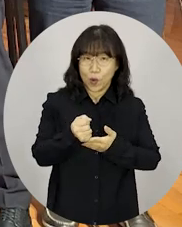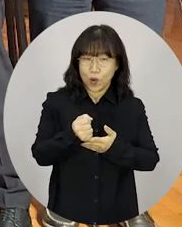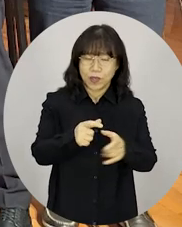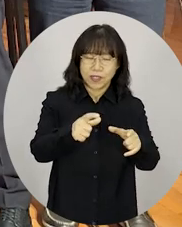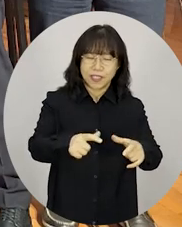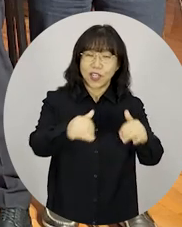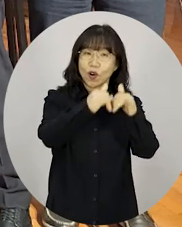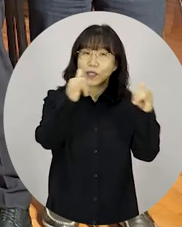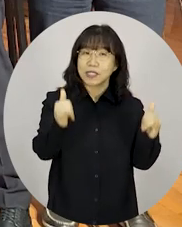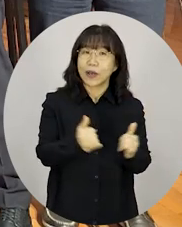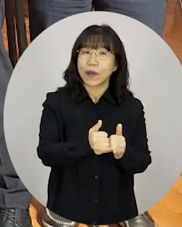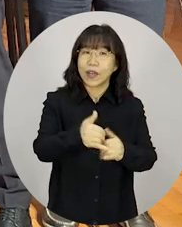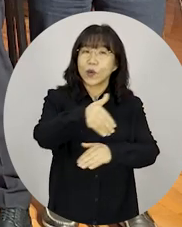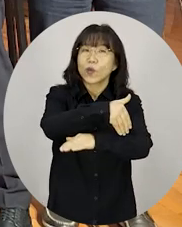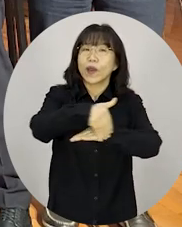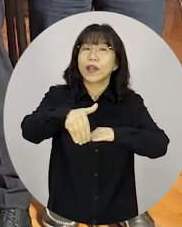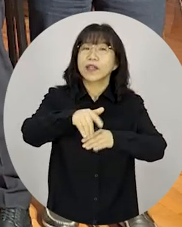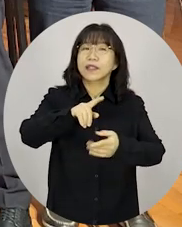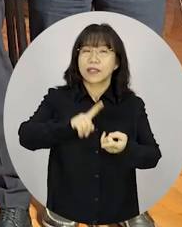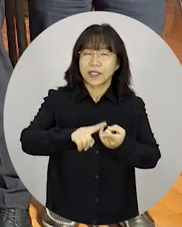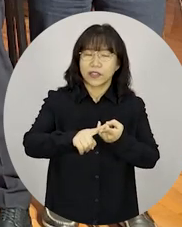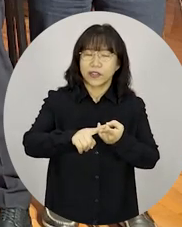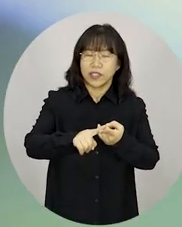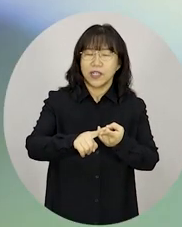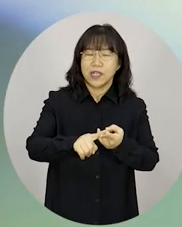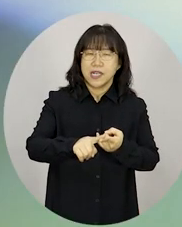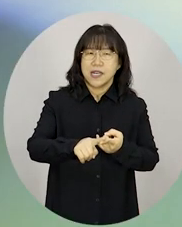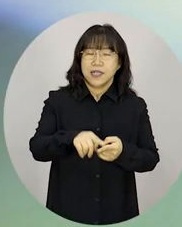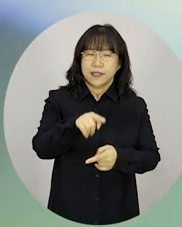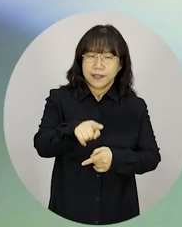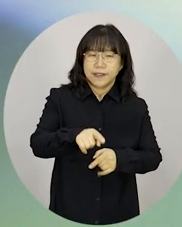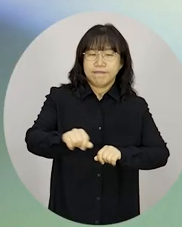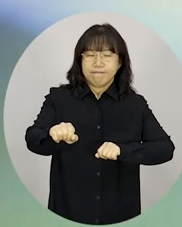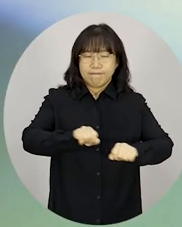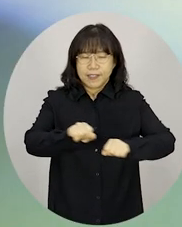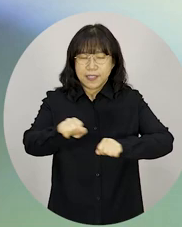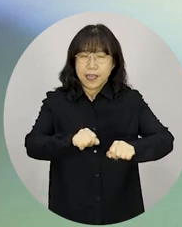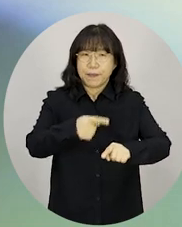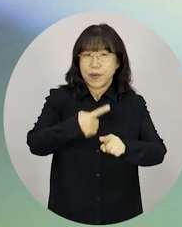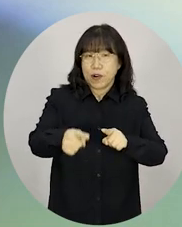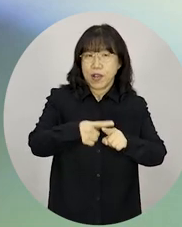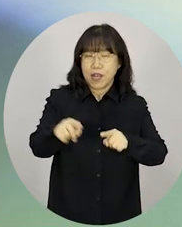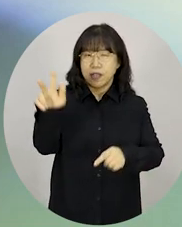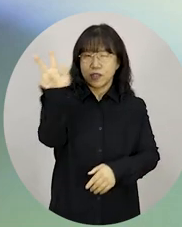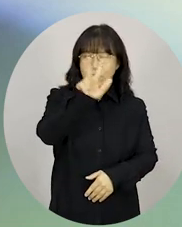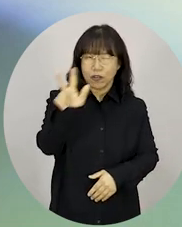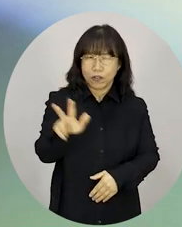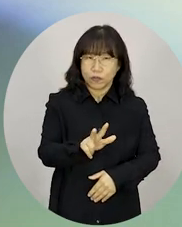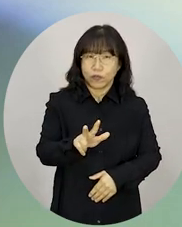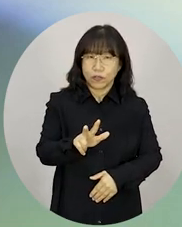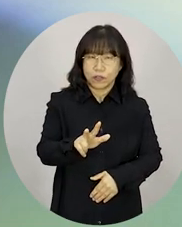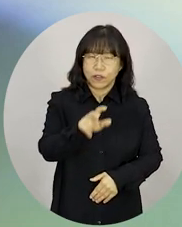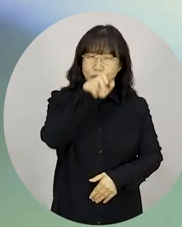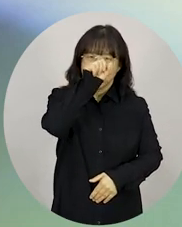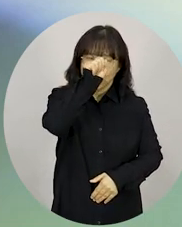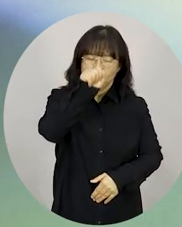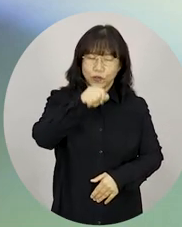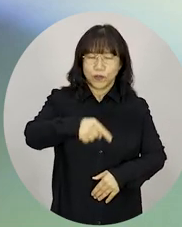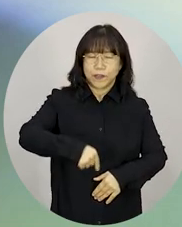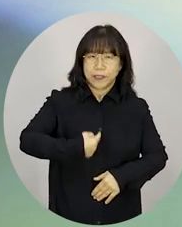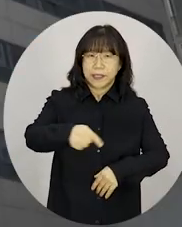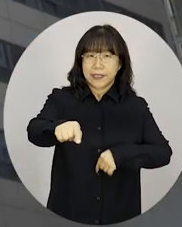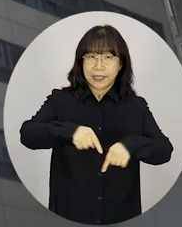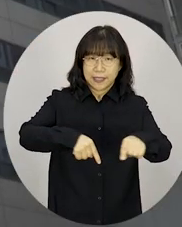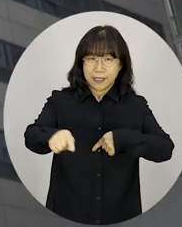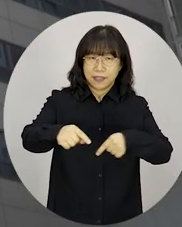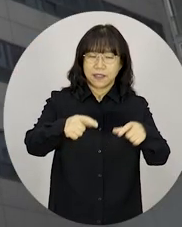지역사회보장계획 분야에서는 2021년도 지역사회보장계획 시행결과평가에 따라 전국 우수 지방자치단체로